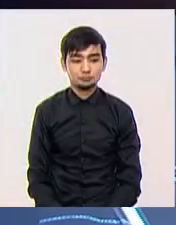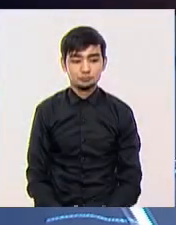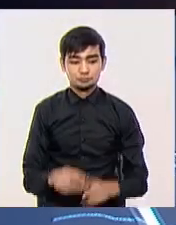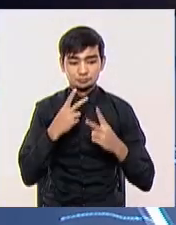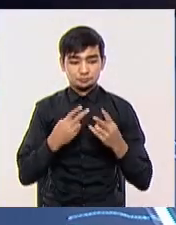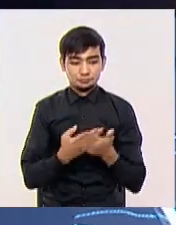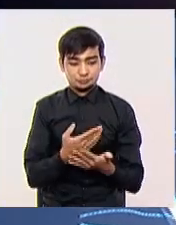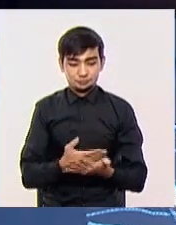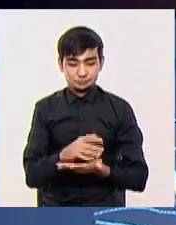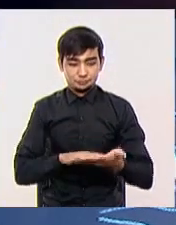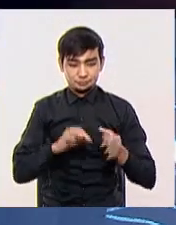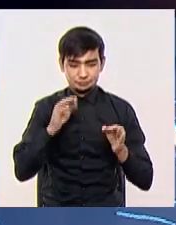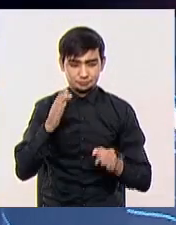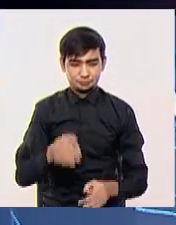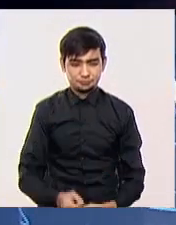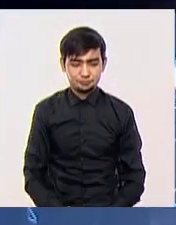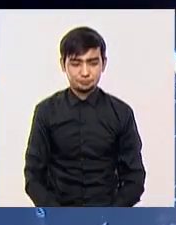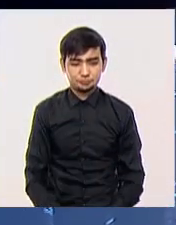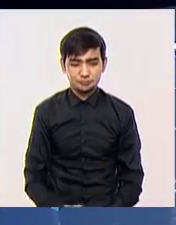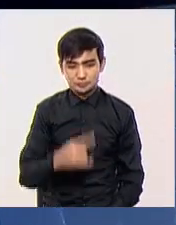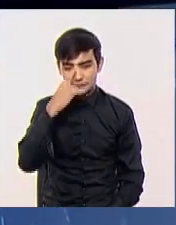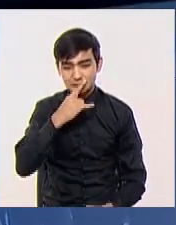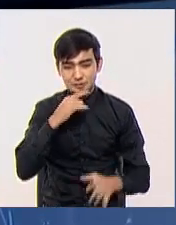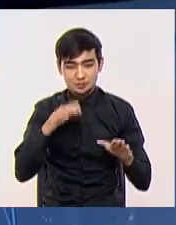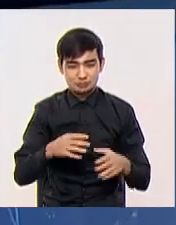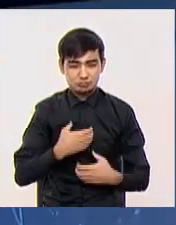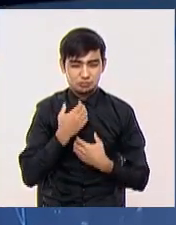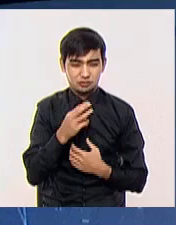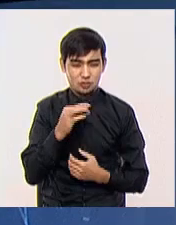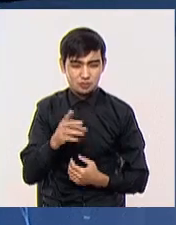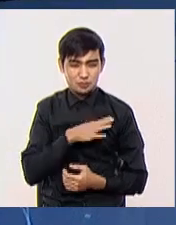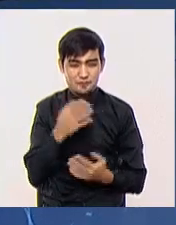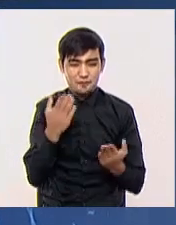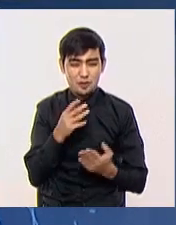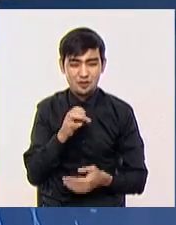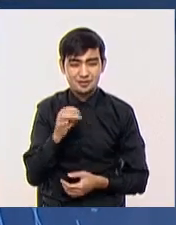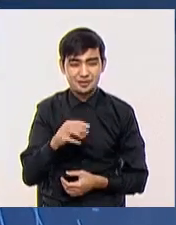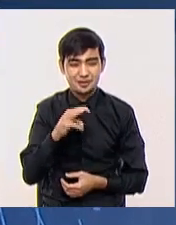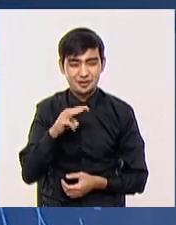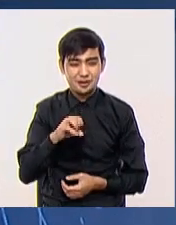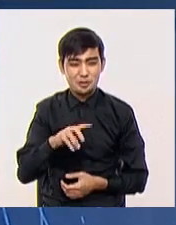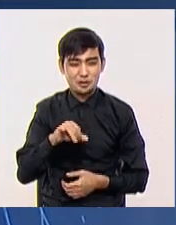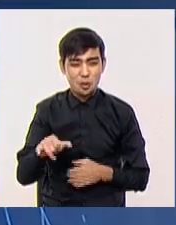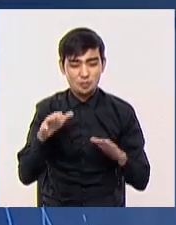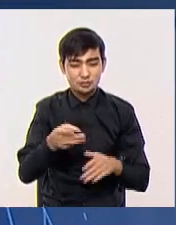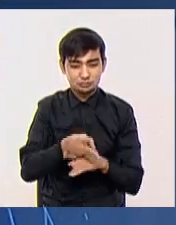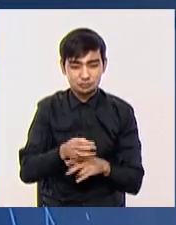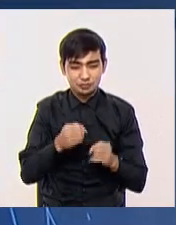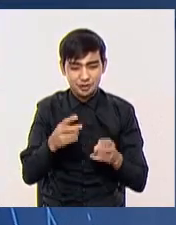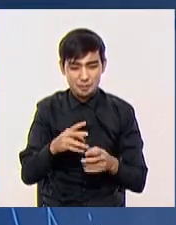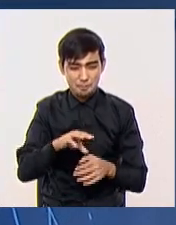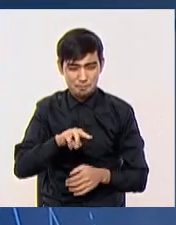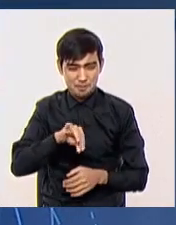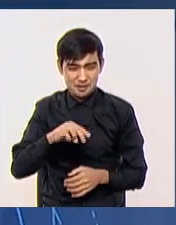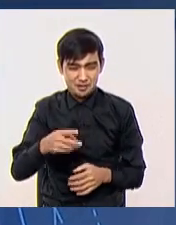Вы смотрите Информбюро, мы продолжаем выпуск. Казахстанцев шокировало видео из Темиртау. Одна из жительниц города сняла, как пыль с